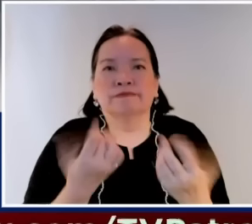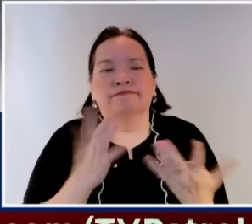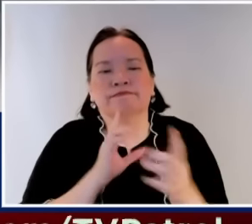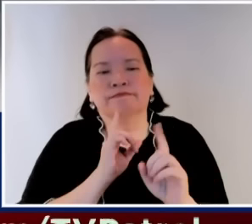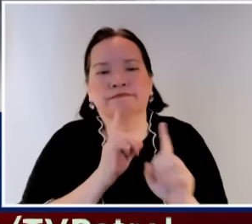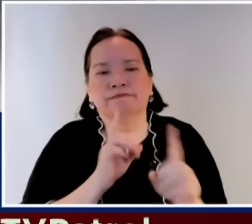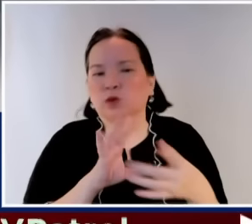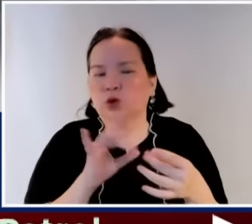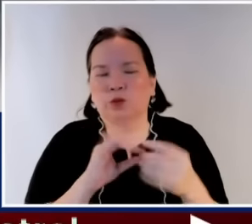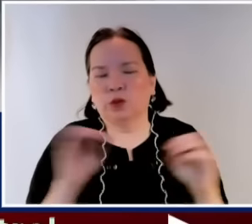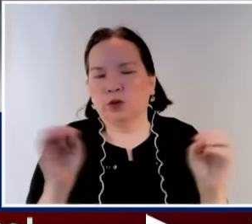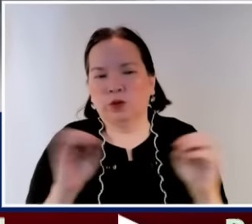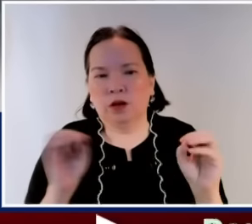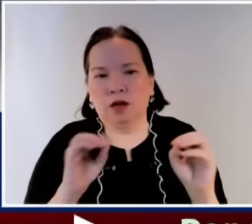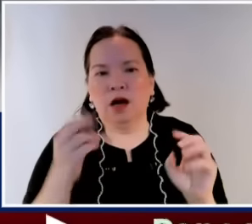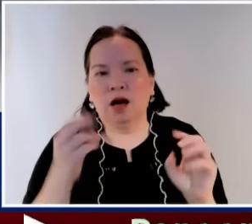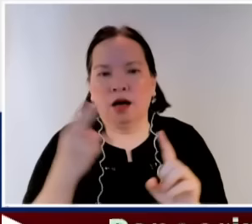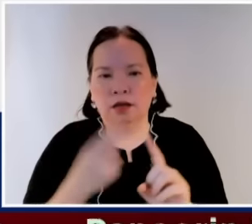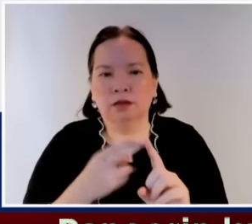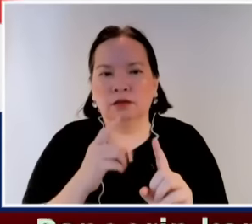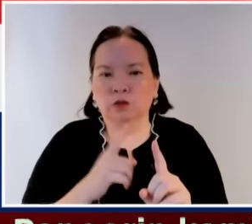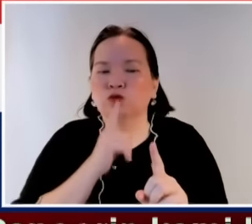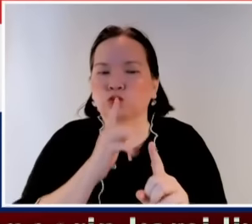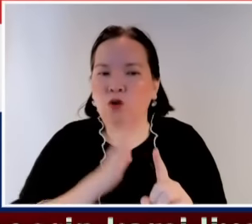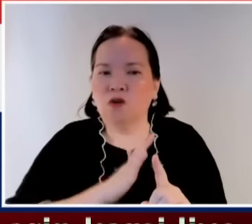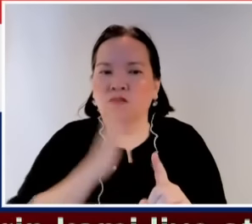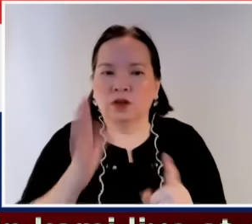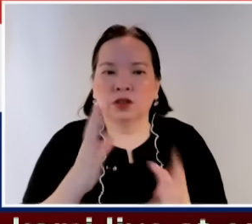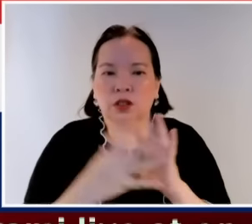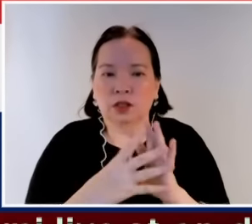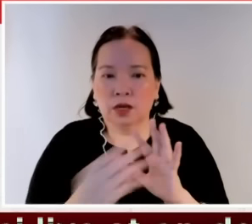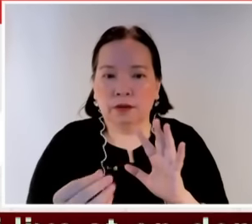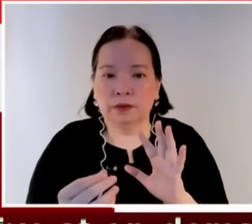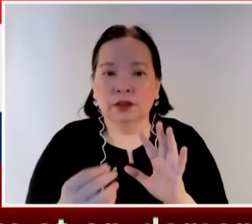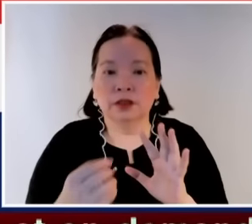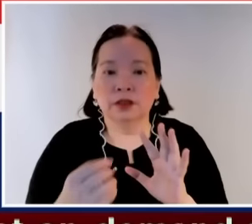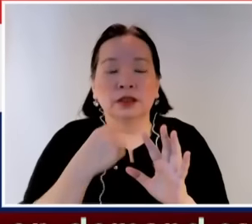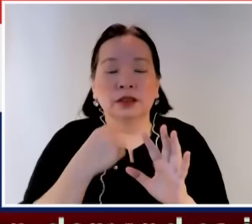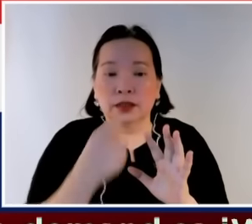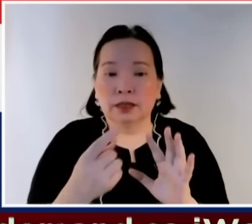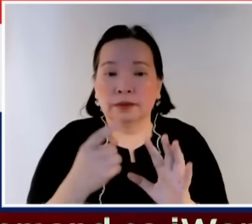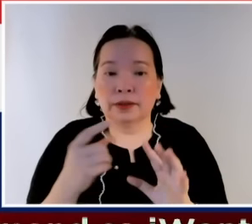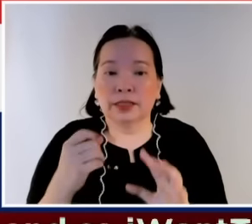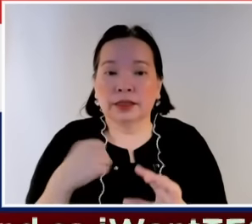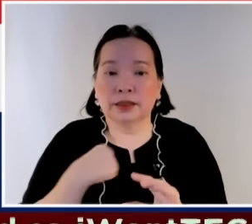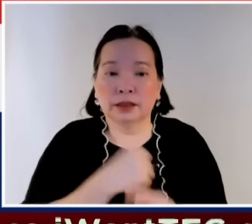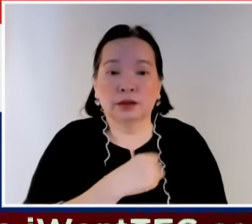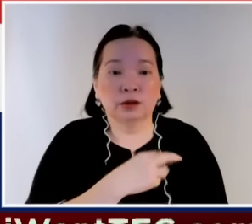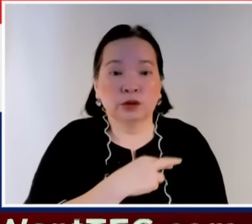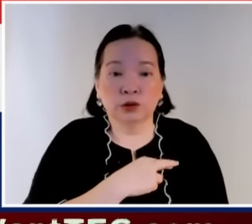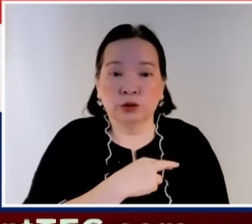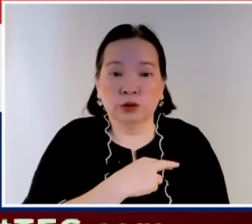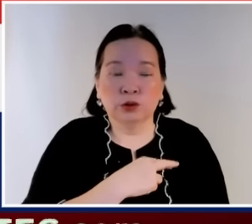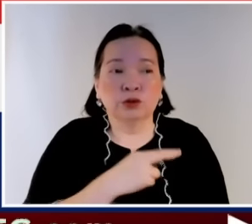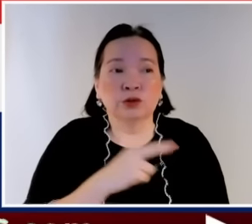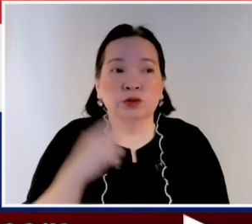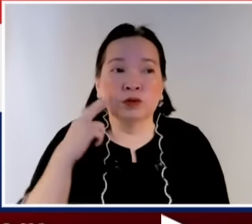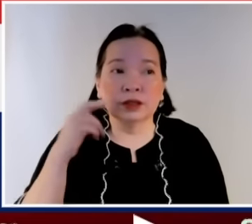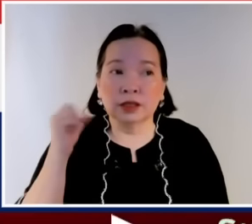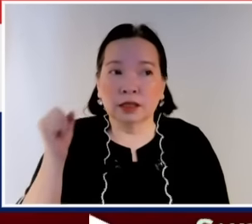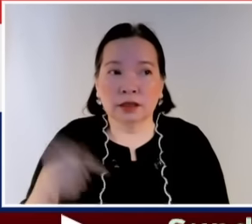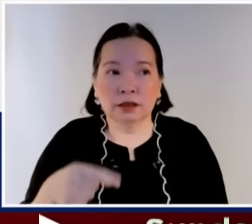hanggat hindi nakatatanggap ng opisyal na kopya. Reaksyon naman ni Senador Risa Ontiveros, nararapat lang para kay Pastor Quiboloy